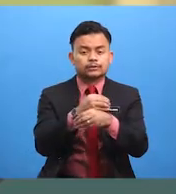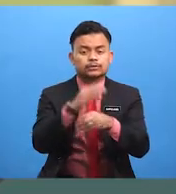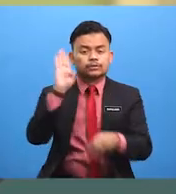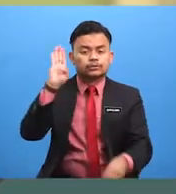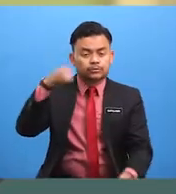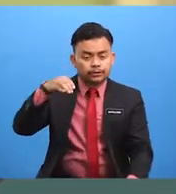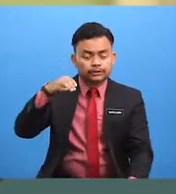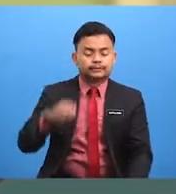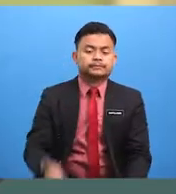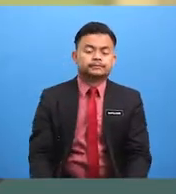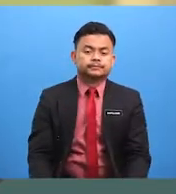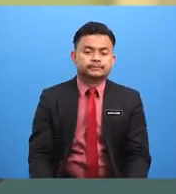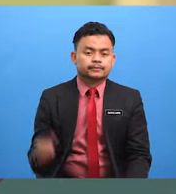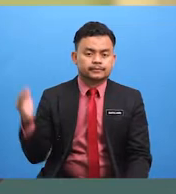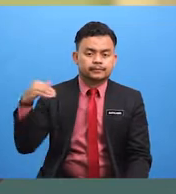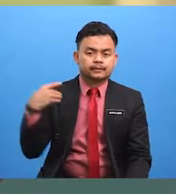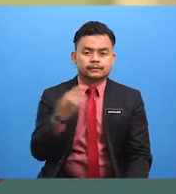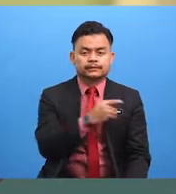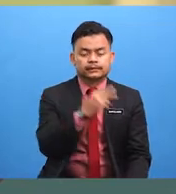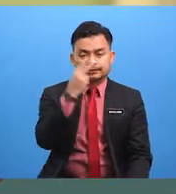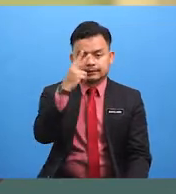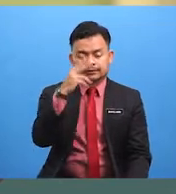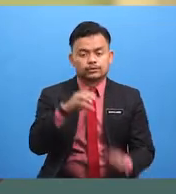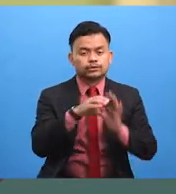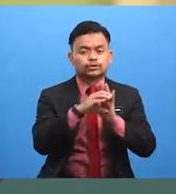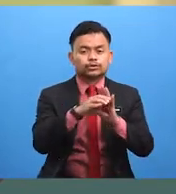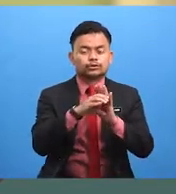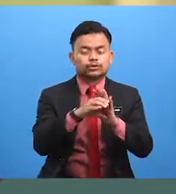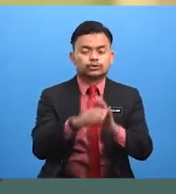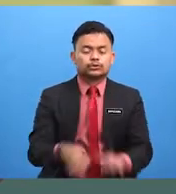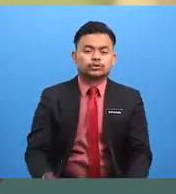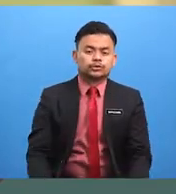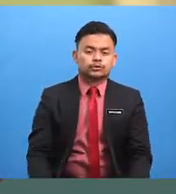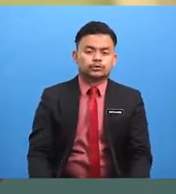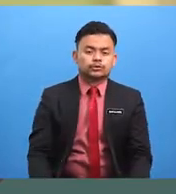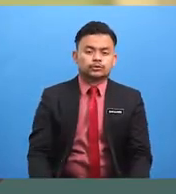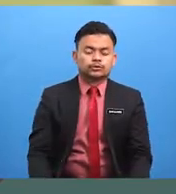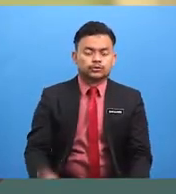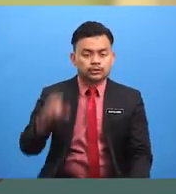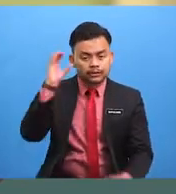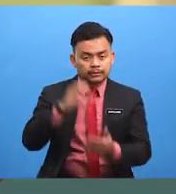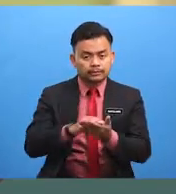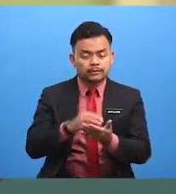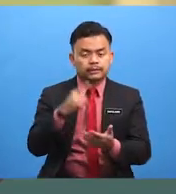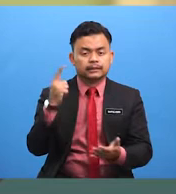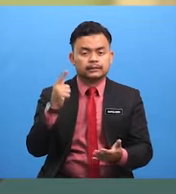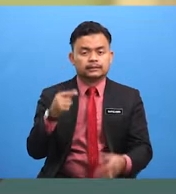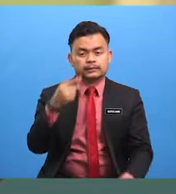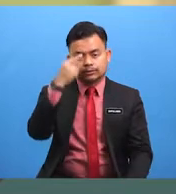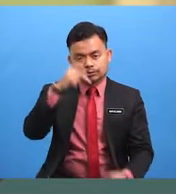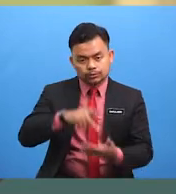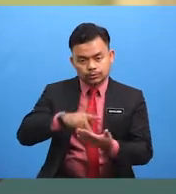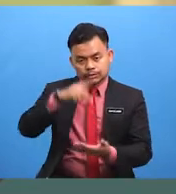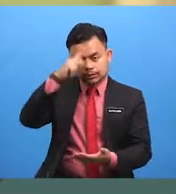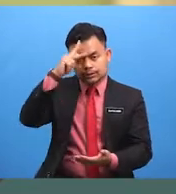Baiklah murid-murid sekalian, mari kita lihat contoh situasi yang lain bagi mengkaji